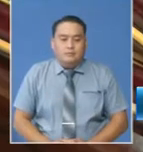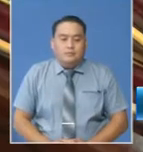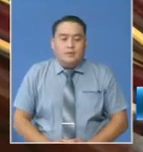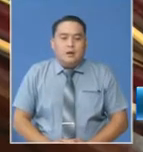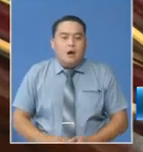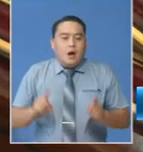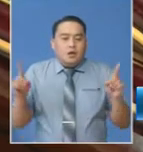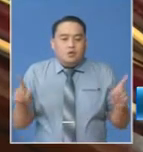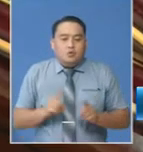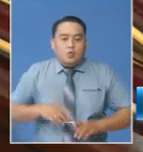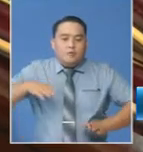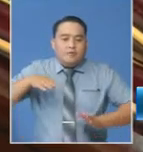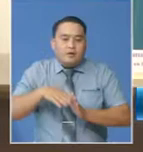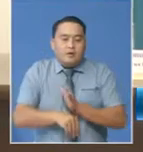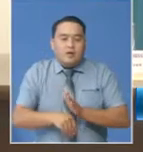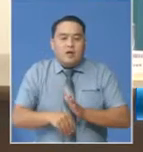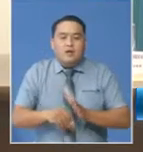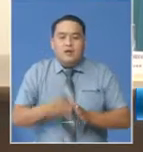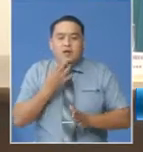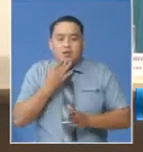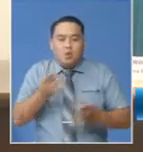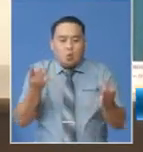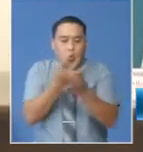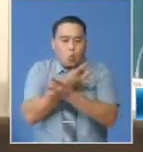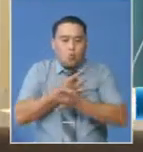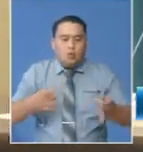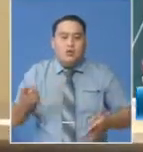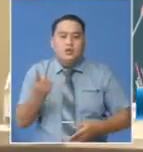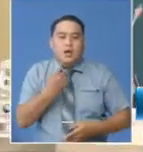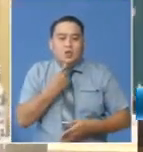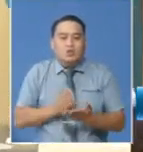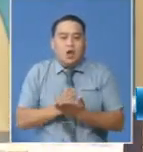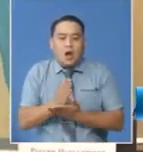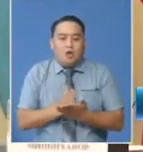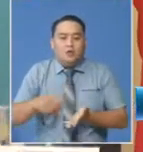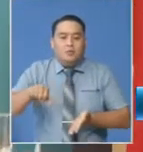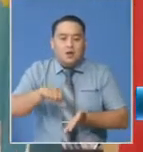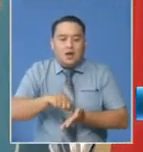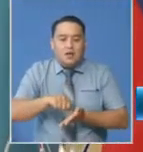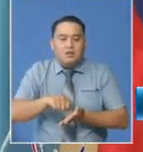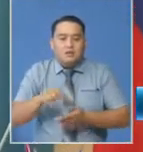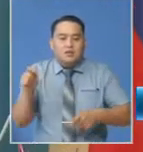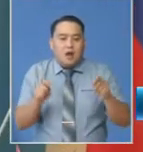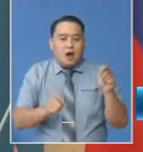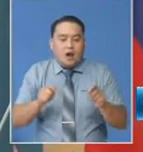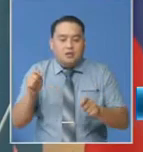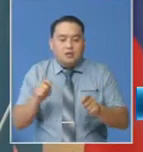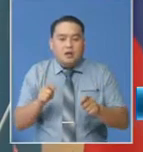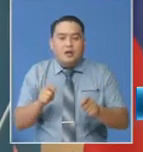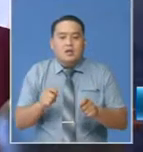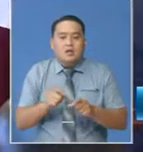За особый вклад в деле развития национальной культуры и языка самые заслуженные представители диаспоры были